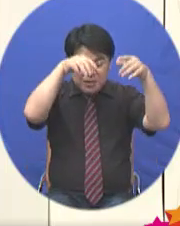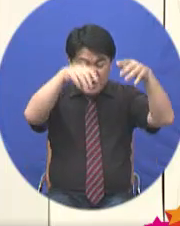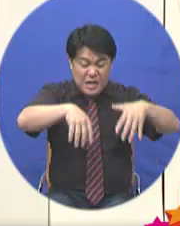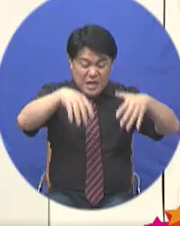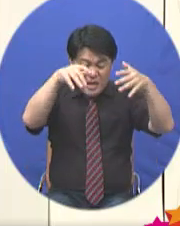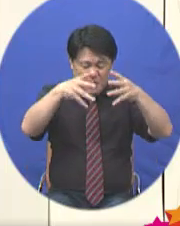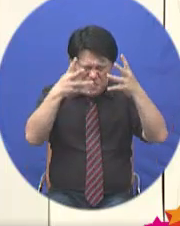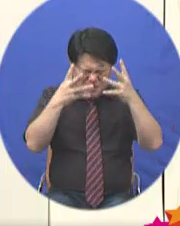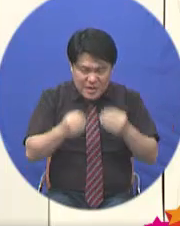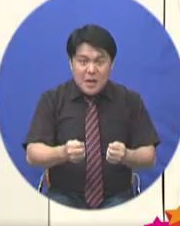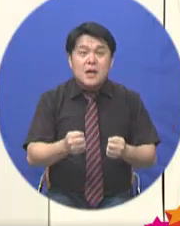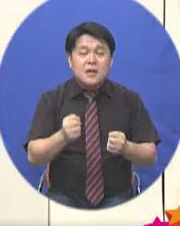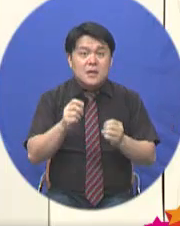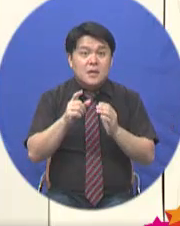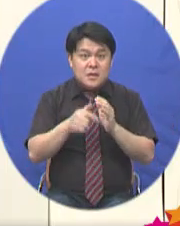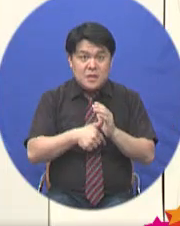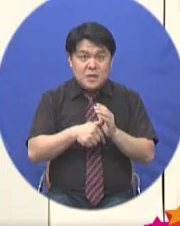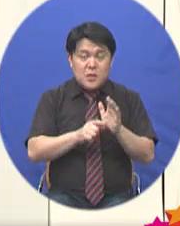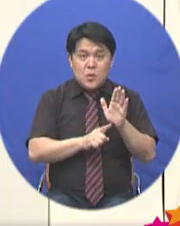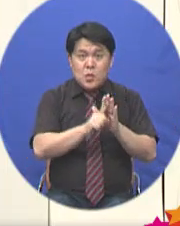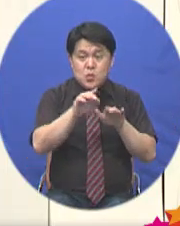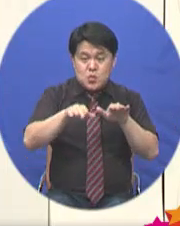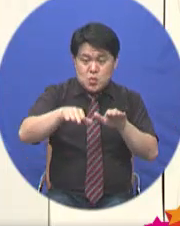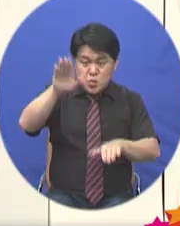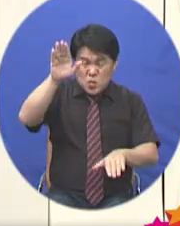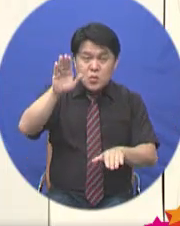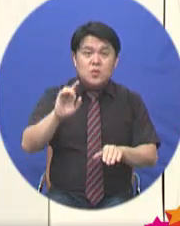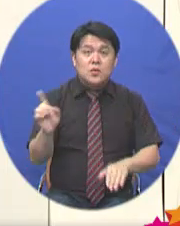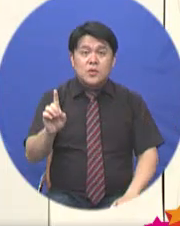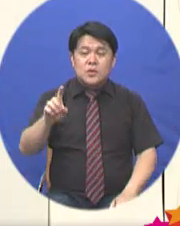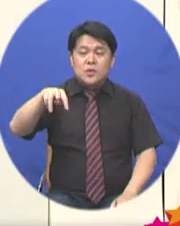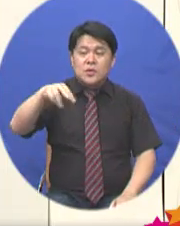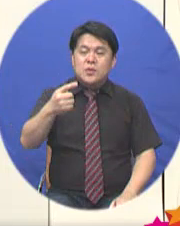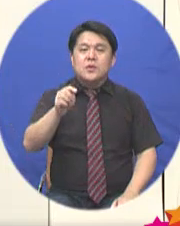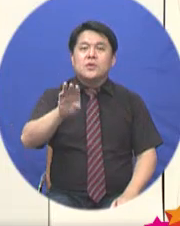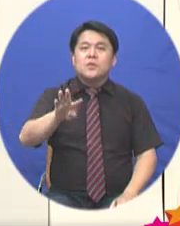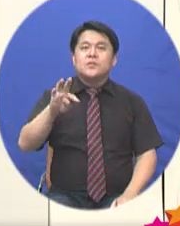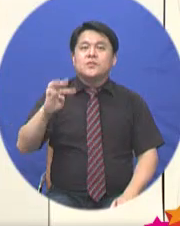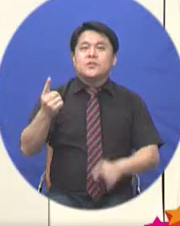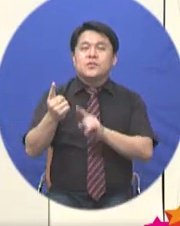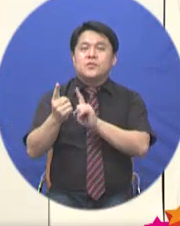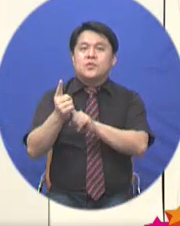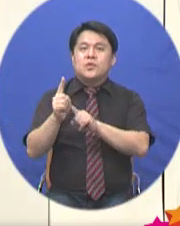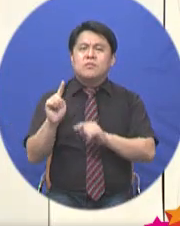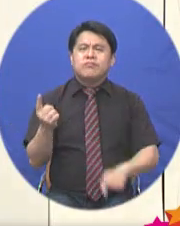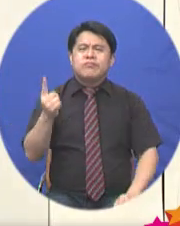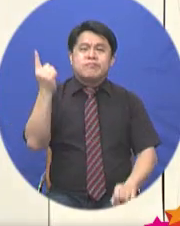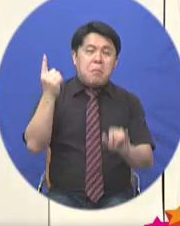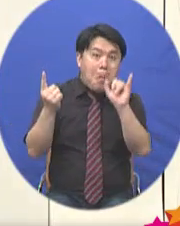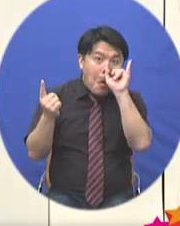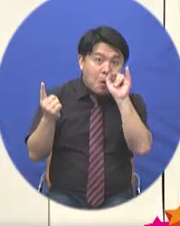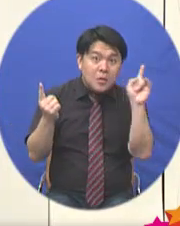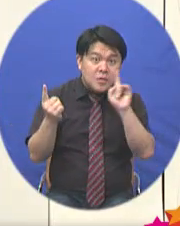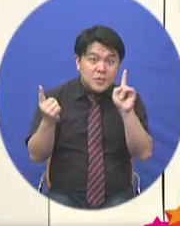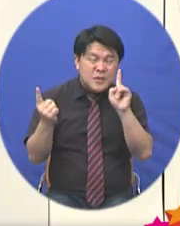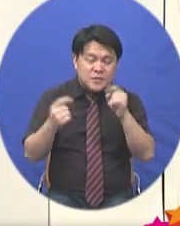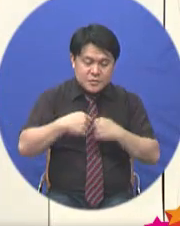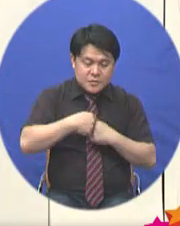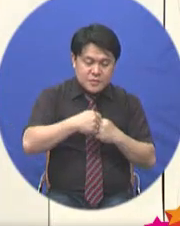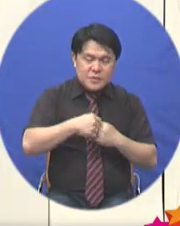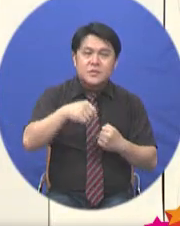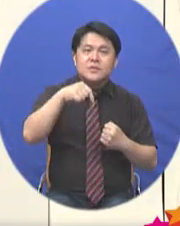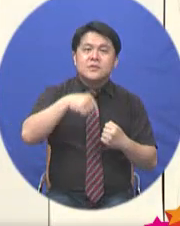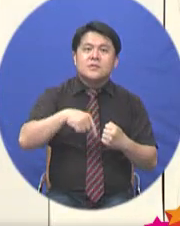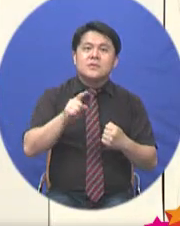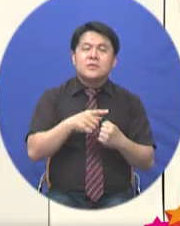심하고 비가 올 때는 습도가 높아져서 맞아, 아무래도 맞아. 이제 관절 내부 압력이 유지되지 않아서